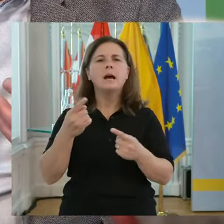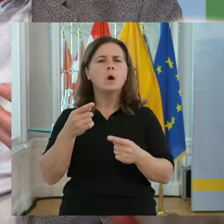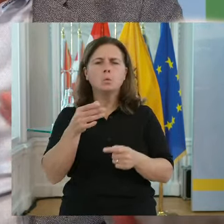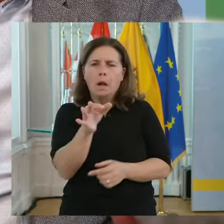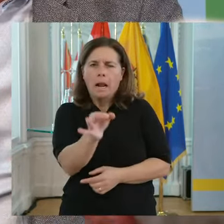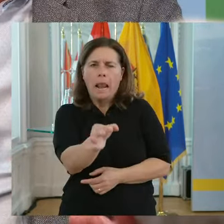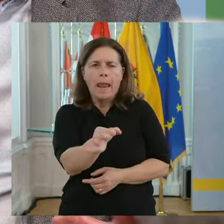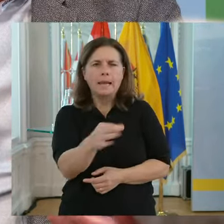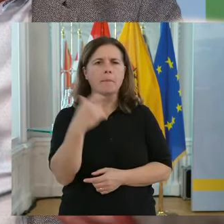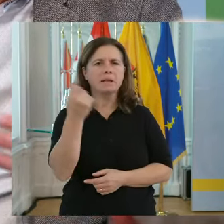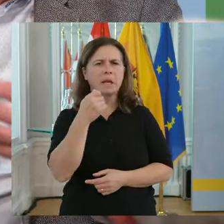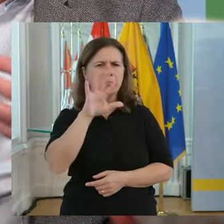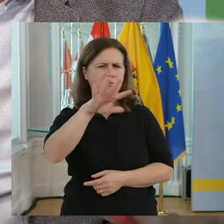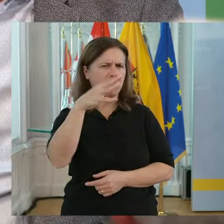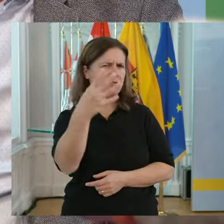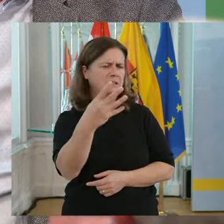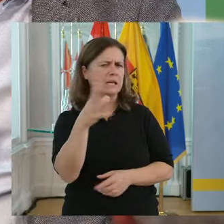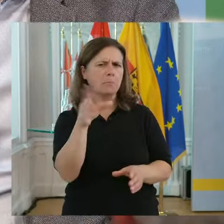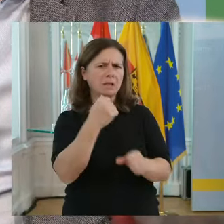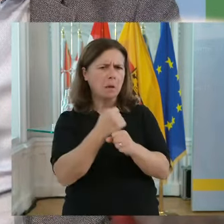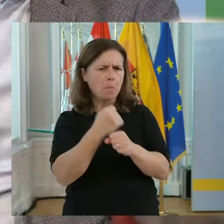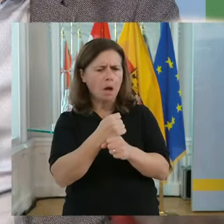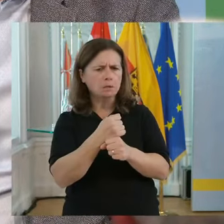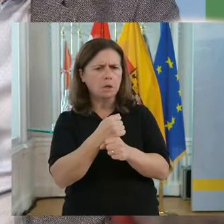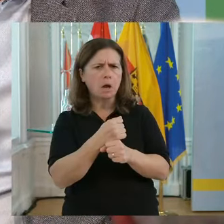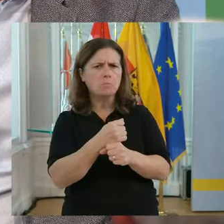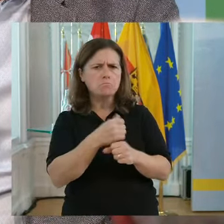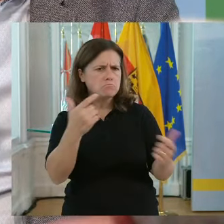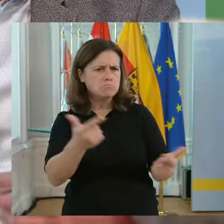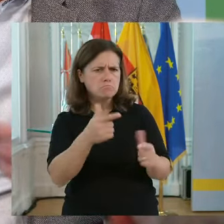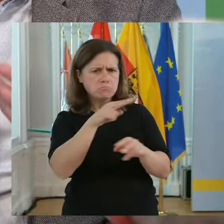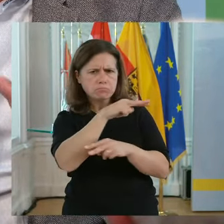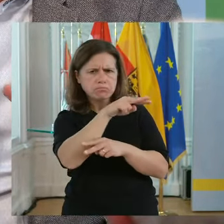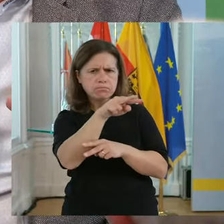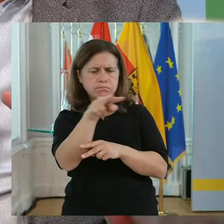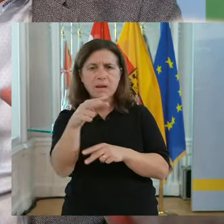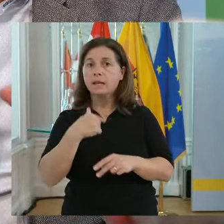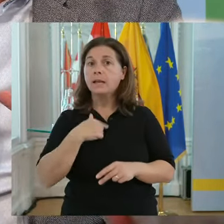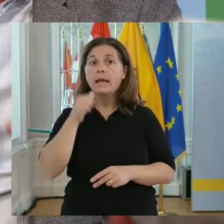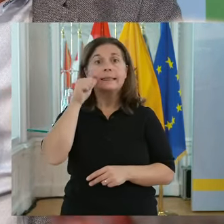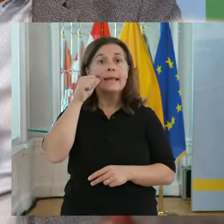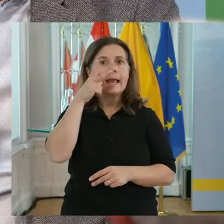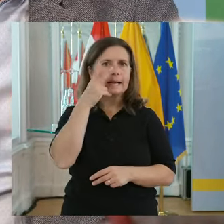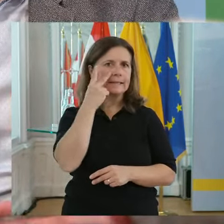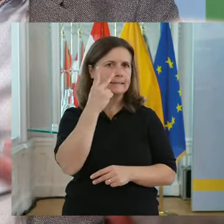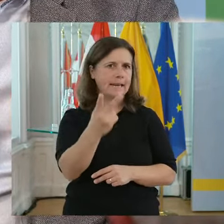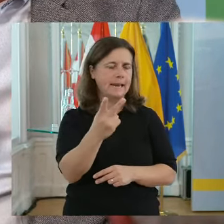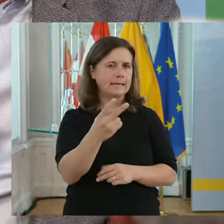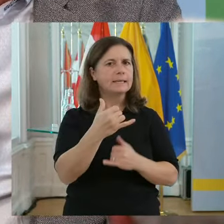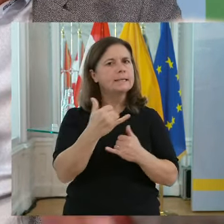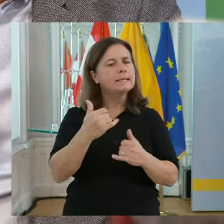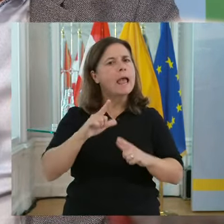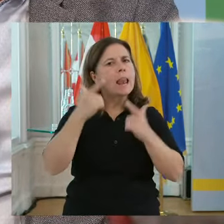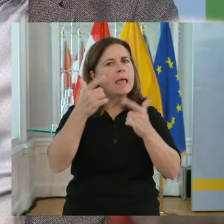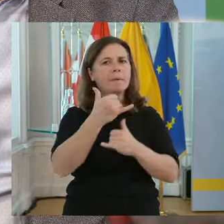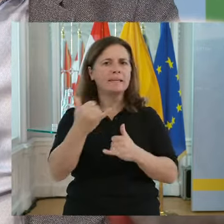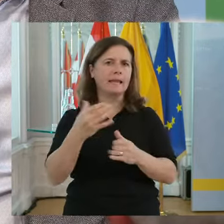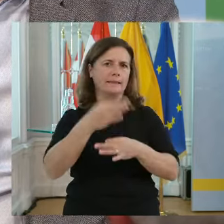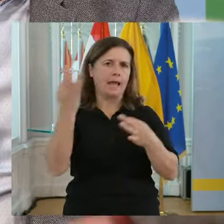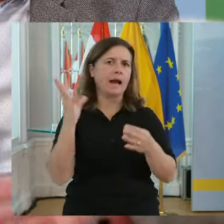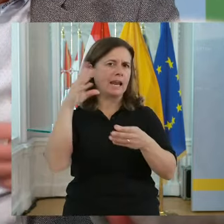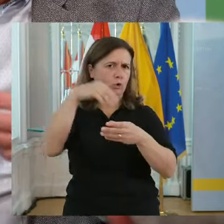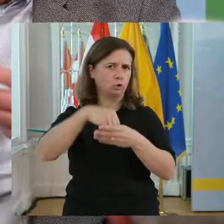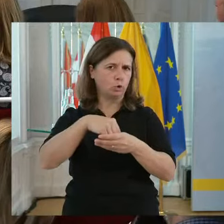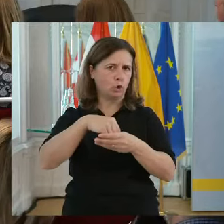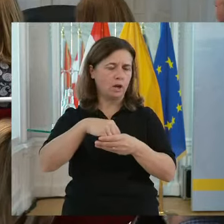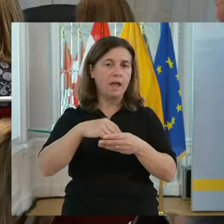Betrieb, 45 Mitarbeiter, überschaubar. Und ich muss Ihnen sagen, ich sehe das jeden Tag, wie ich erlebe jeden Tag die Inklusion. Also